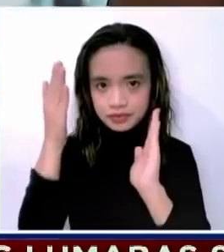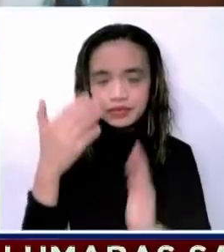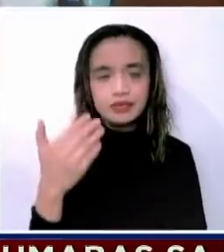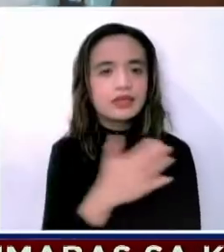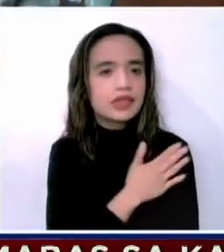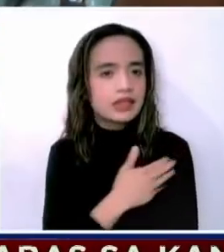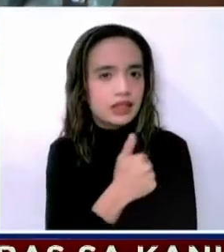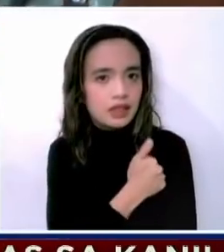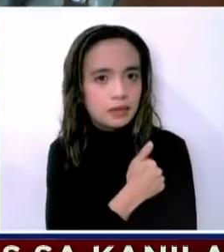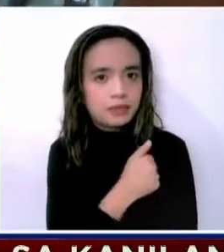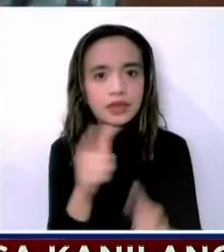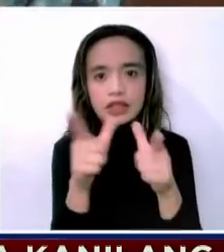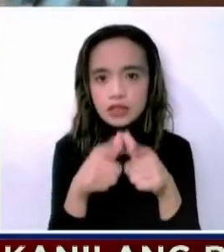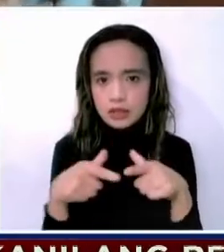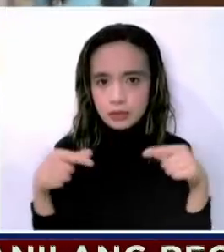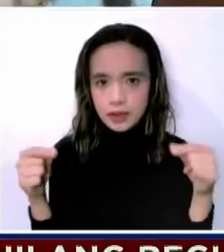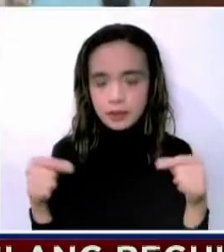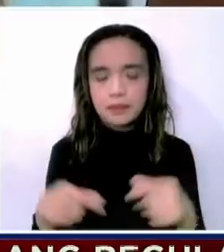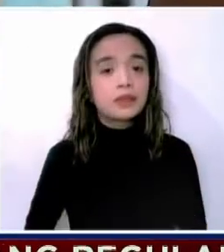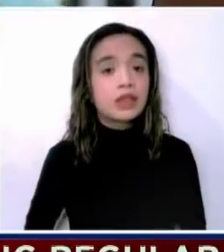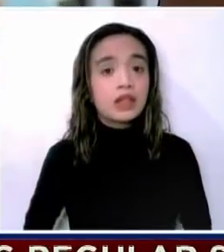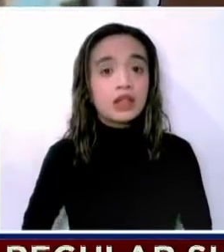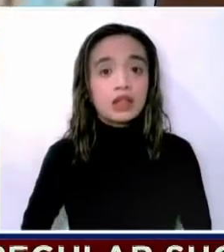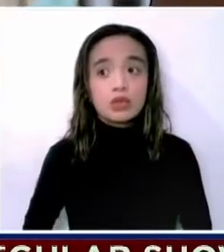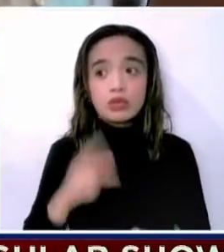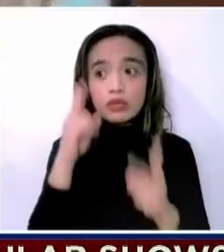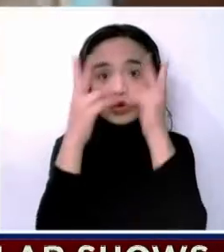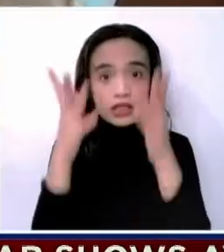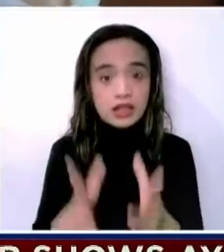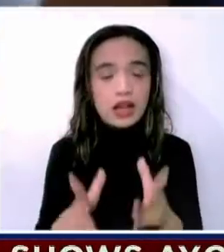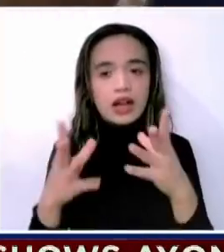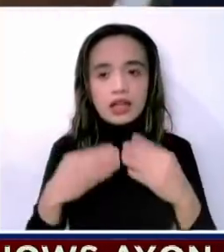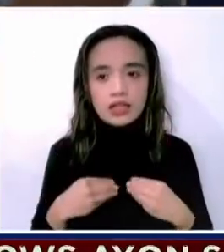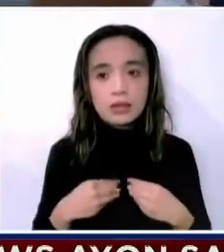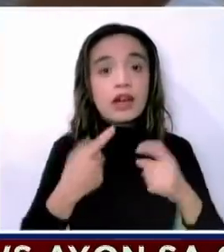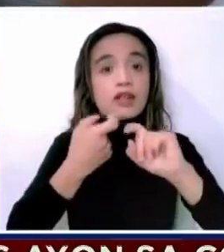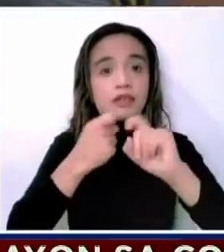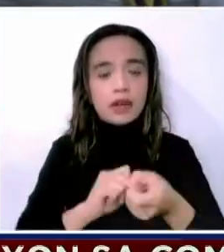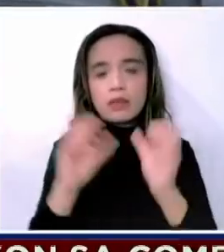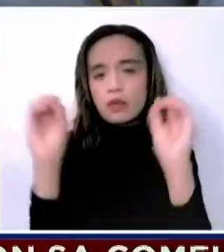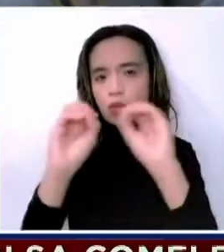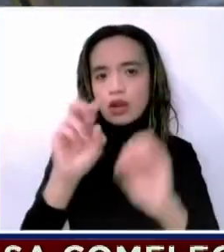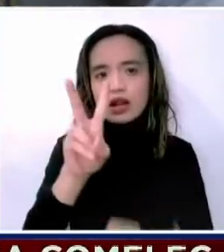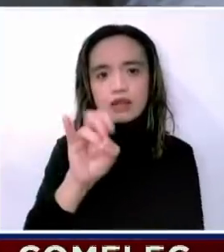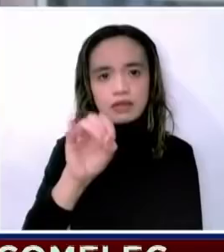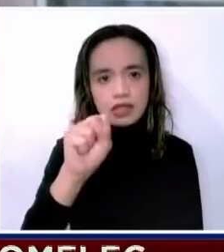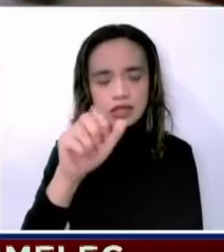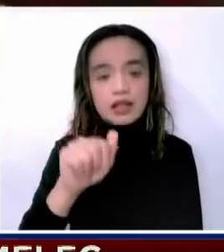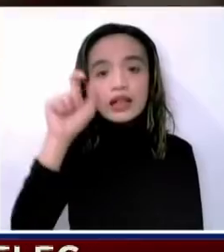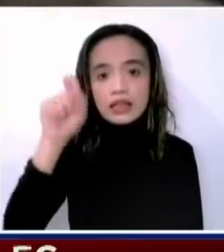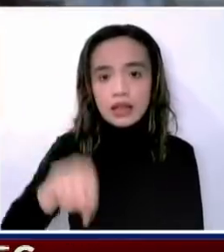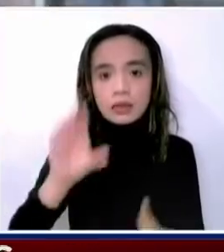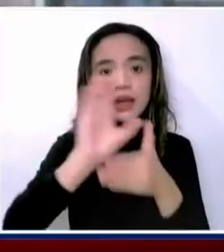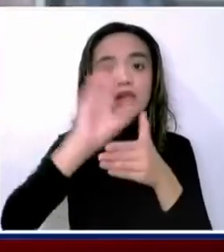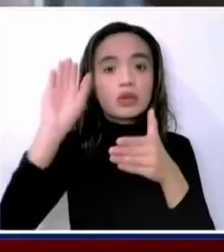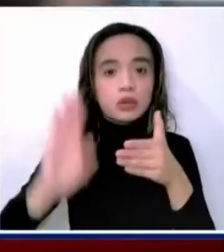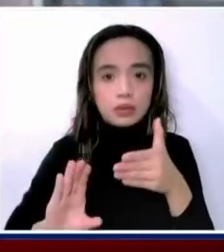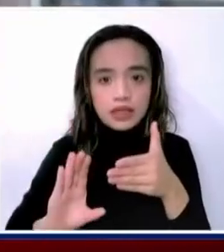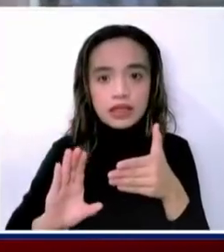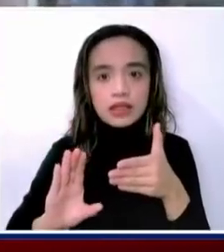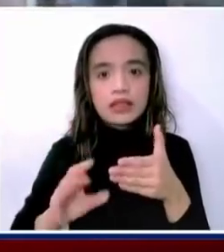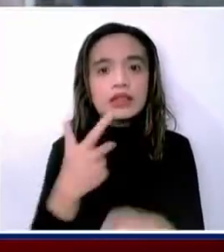Japan. Ang mga tinatanggap na foreign tourists mula sa visa-free countries ay kailangang fully vaccinated at may